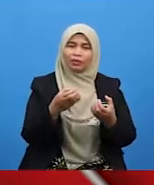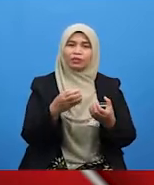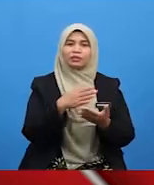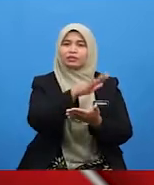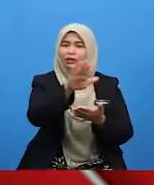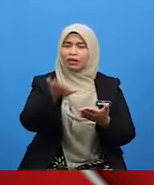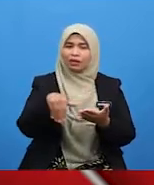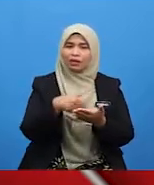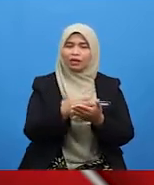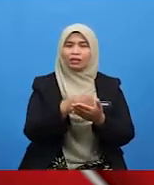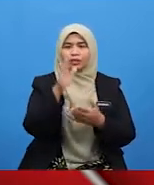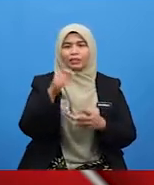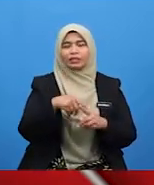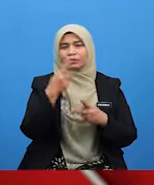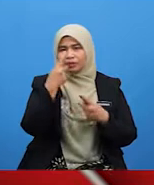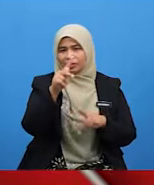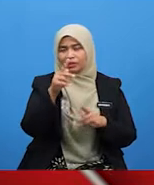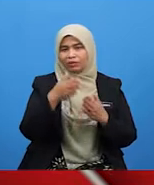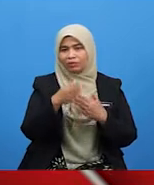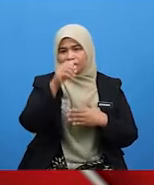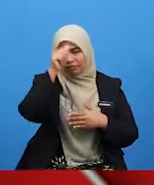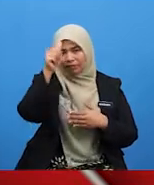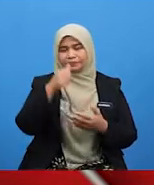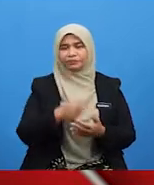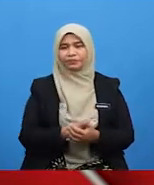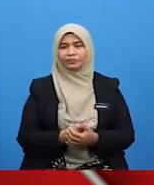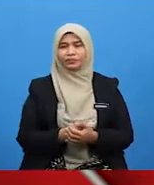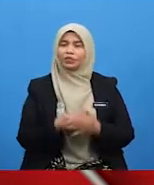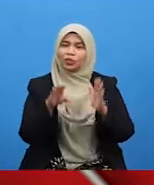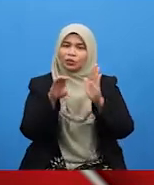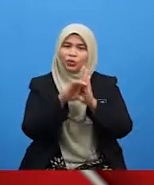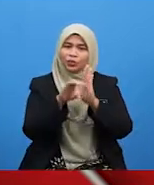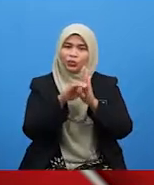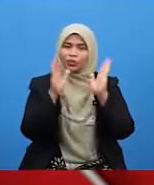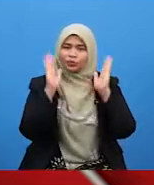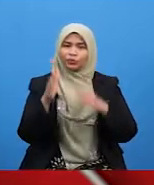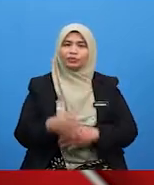melakukan segala yang diperintahkan oleh Allah. Contohnya, solat fardu,